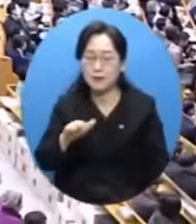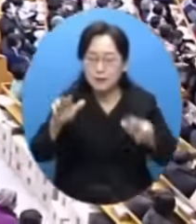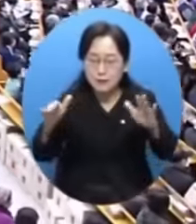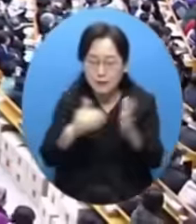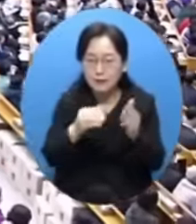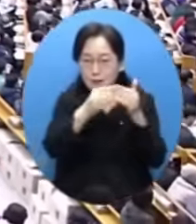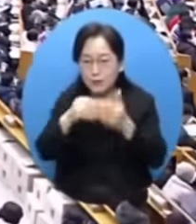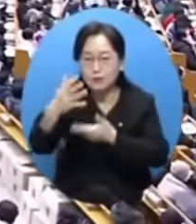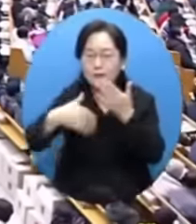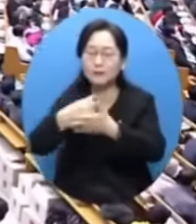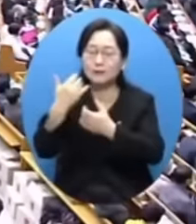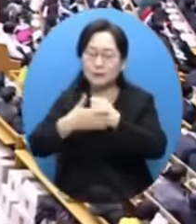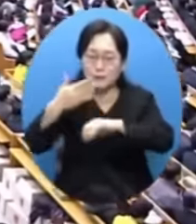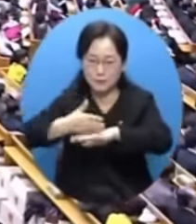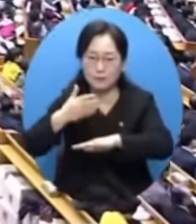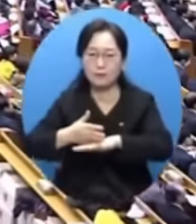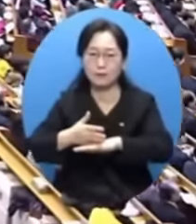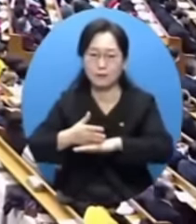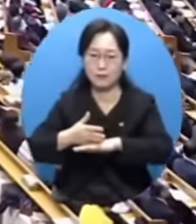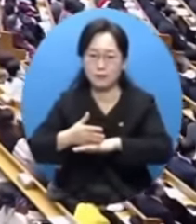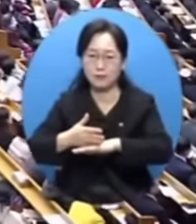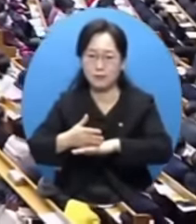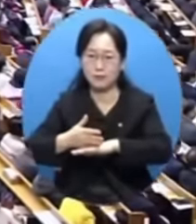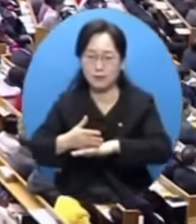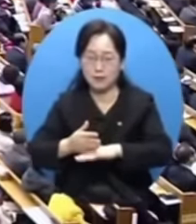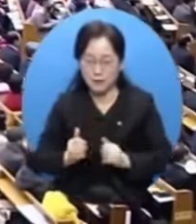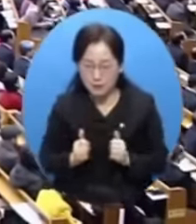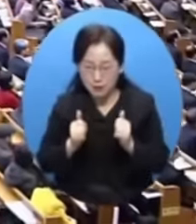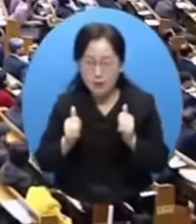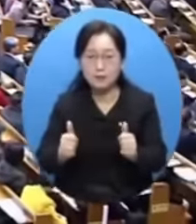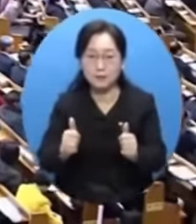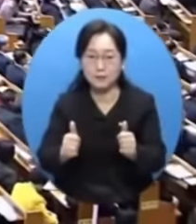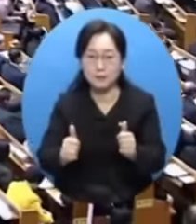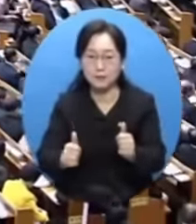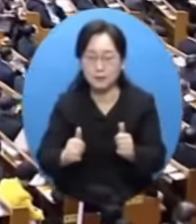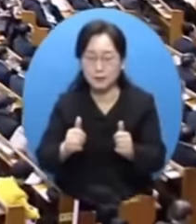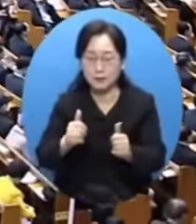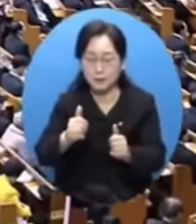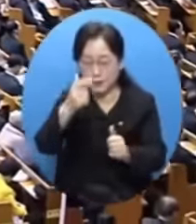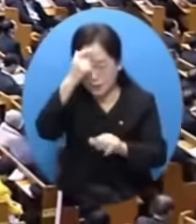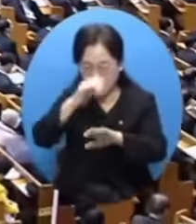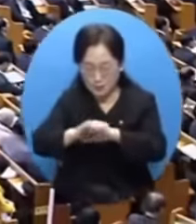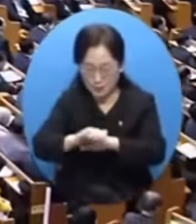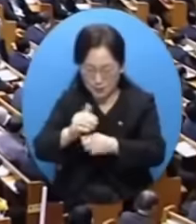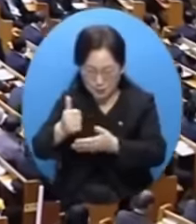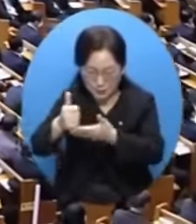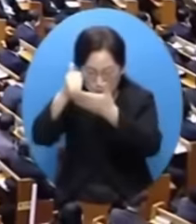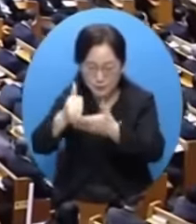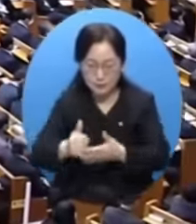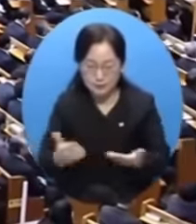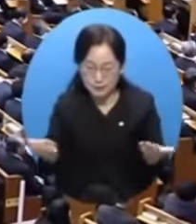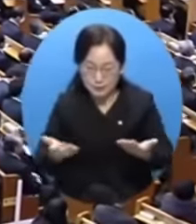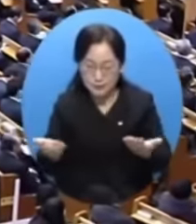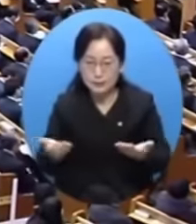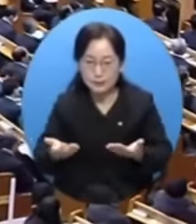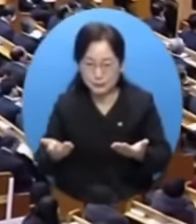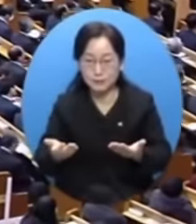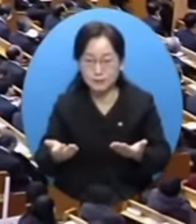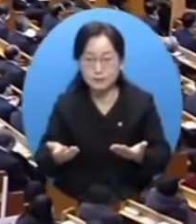하나님에 감사했습니다. 그리고 열심히 저들이 주님을 섬기고 열심히 일을 했습니다.